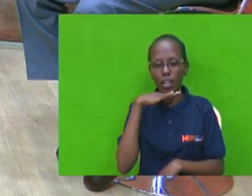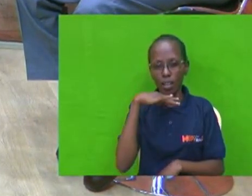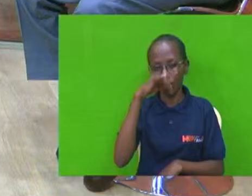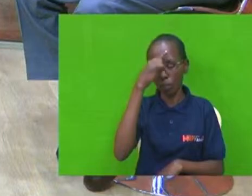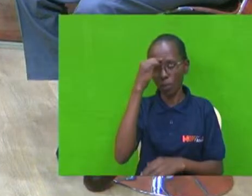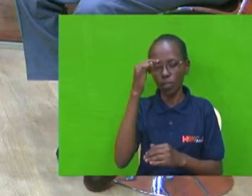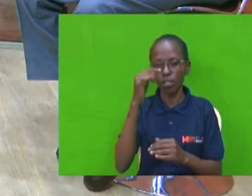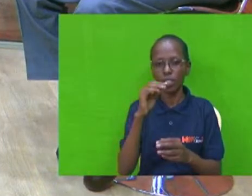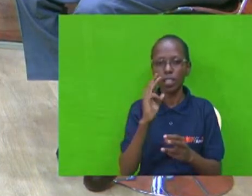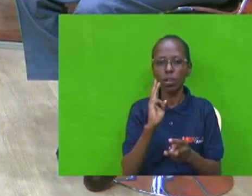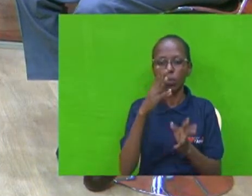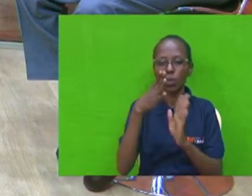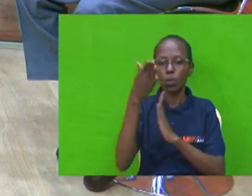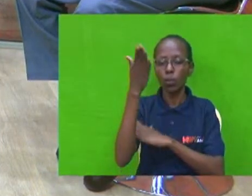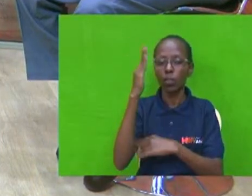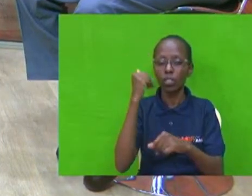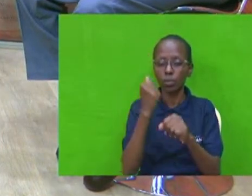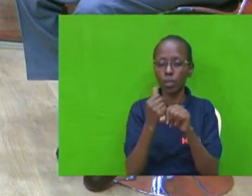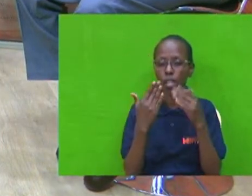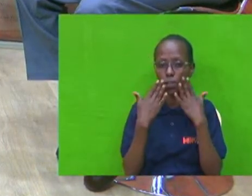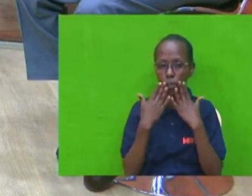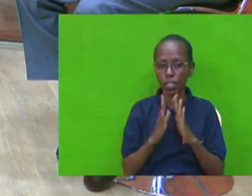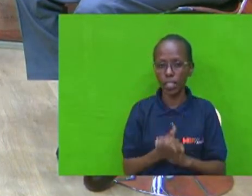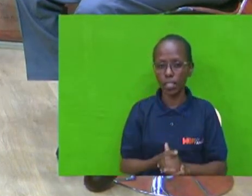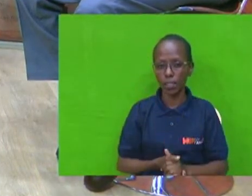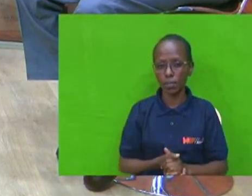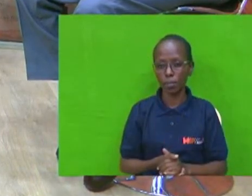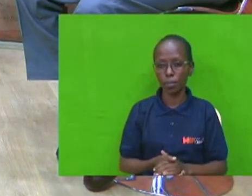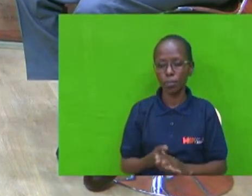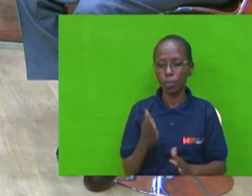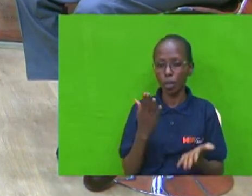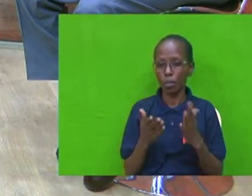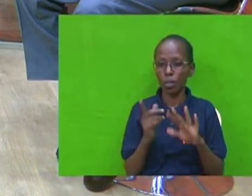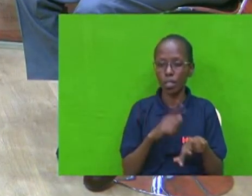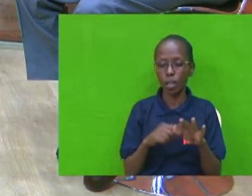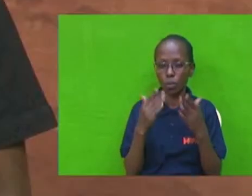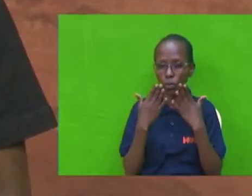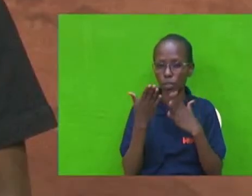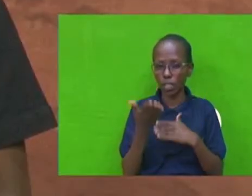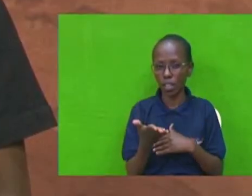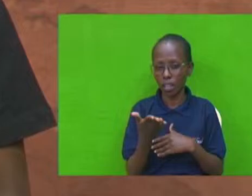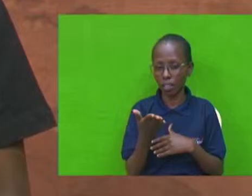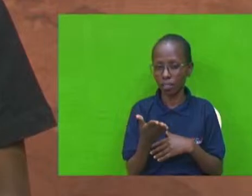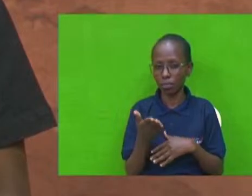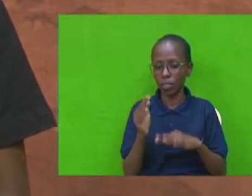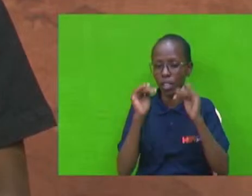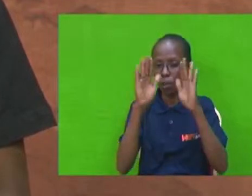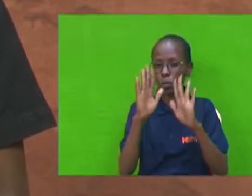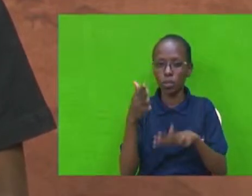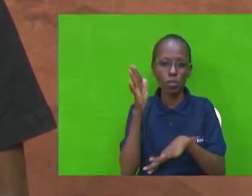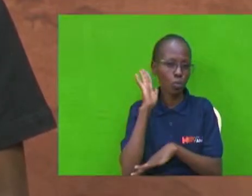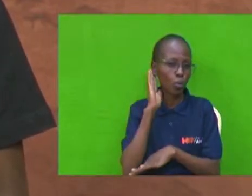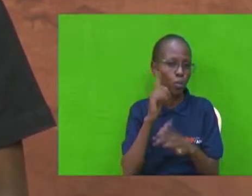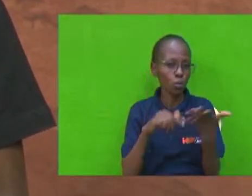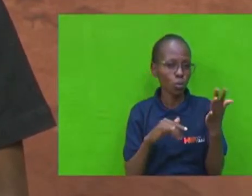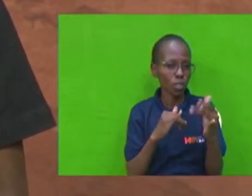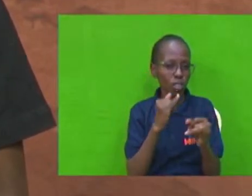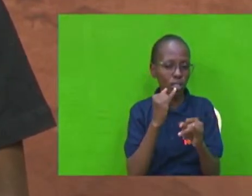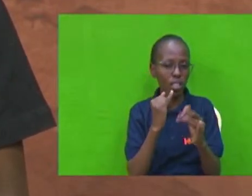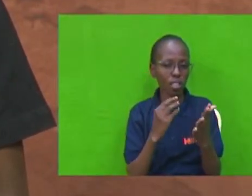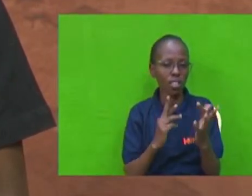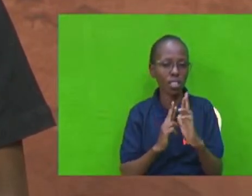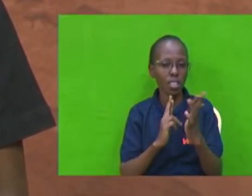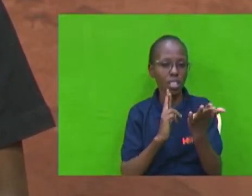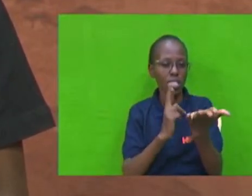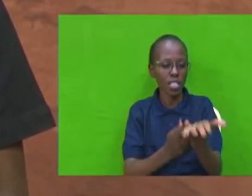Amri mapenzi ya Mungu yametendeka. Asante mwalimu. Mwalimu start labda tukimaliza tu hapo. Umuhimu wa kutii mwisho ni nini?